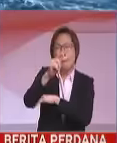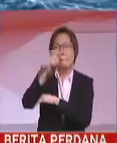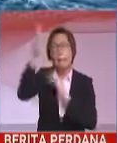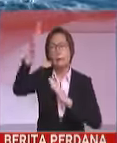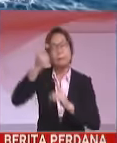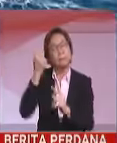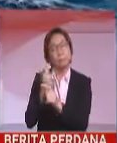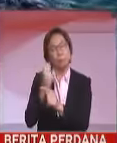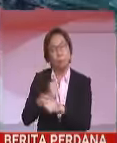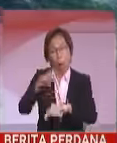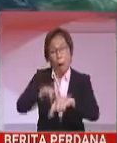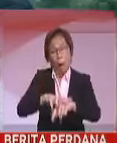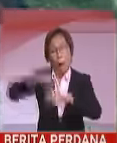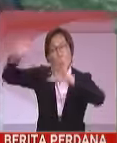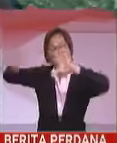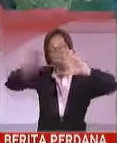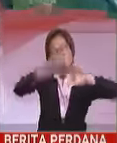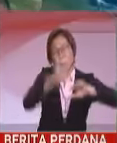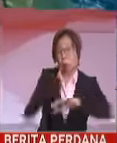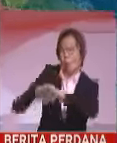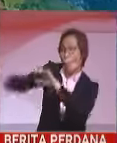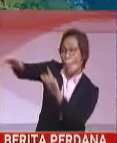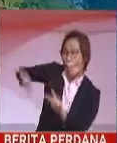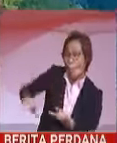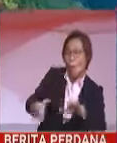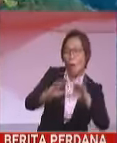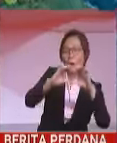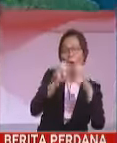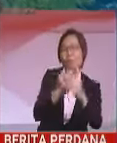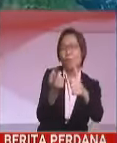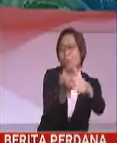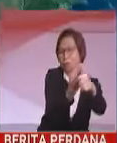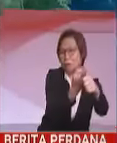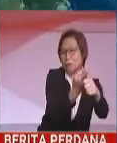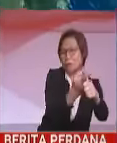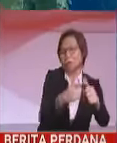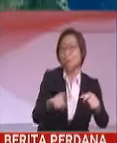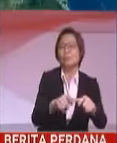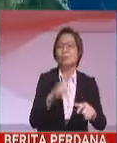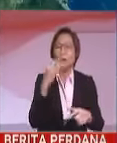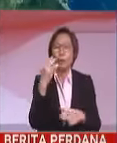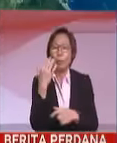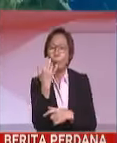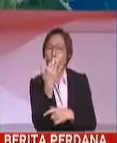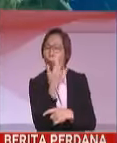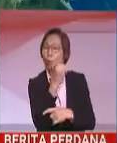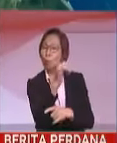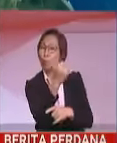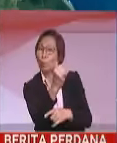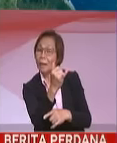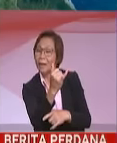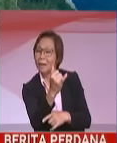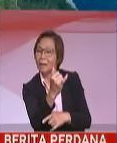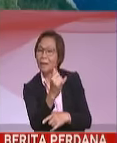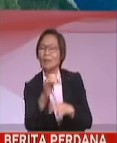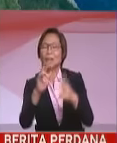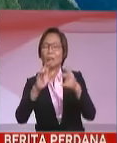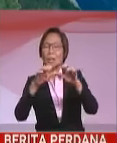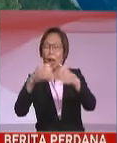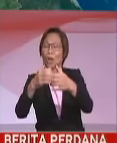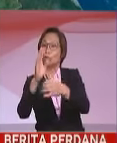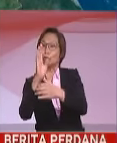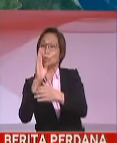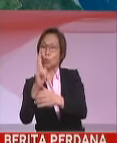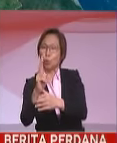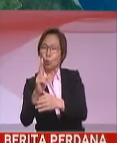mengekalkan amaran angin kencang dan laut bergelora, kategori pertama di kawasan perairan yang bertanda kuning, kategori kedua di